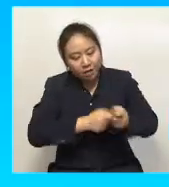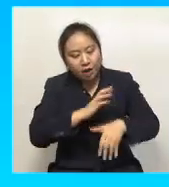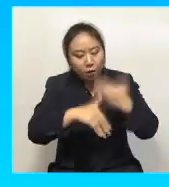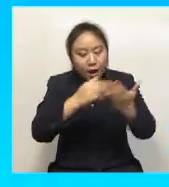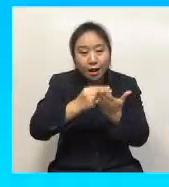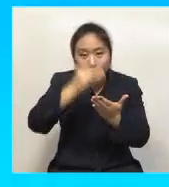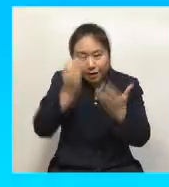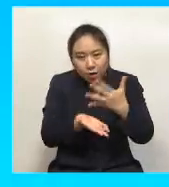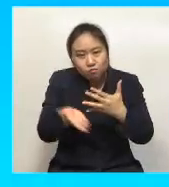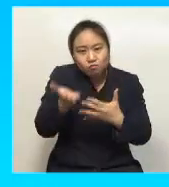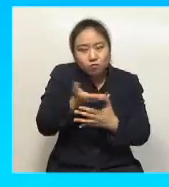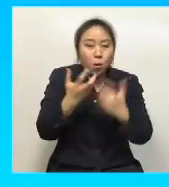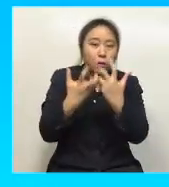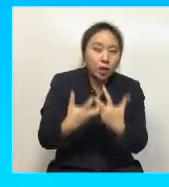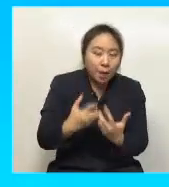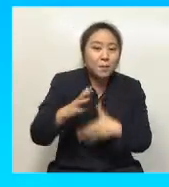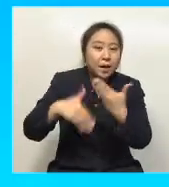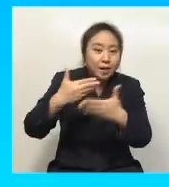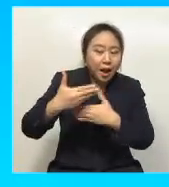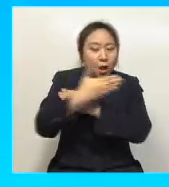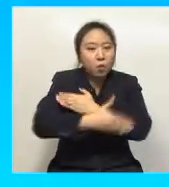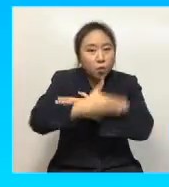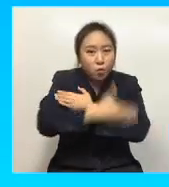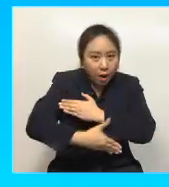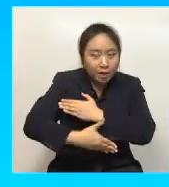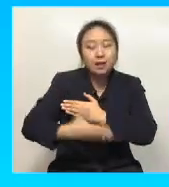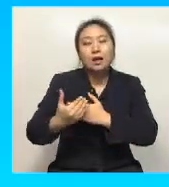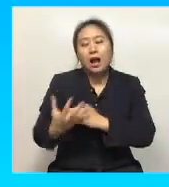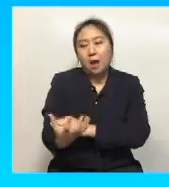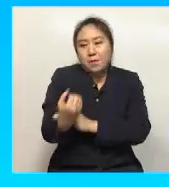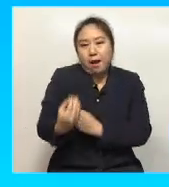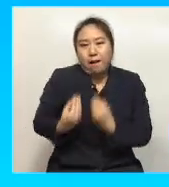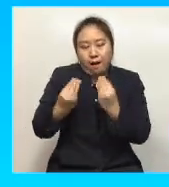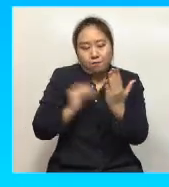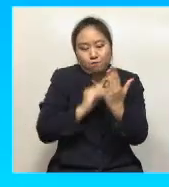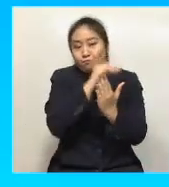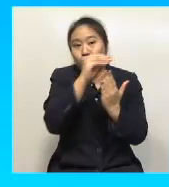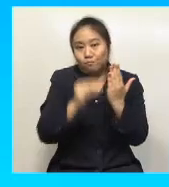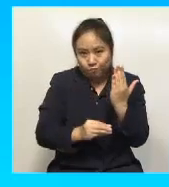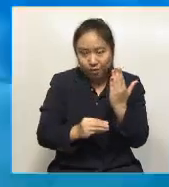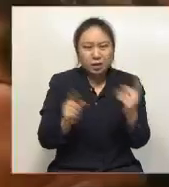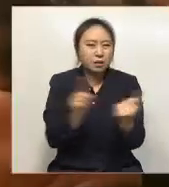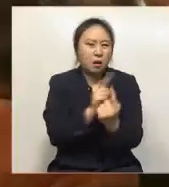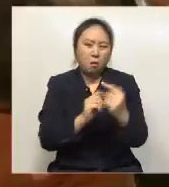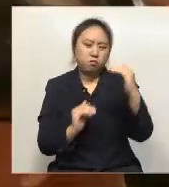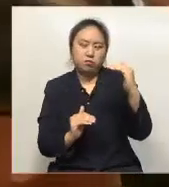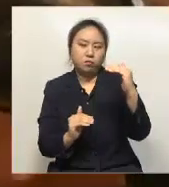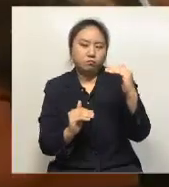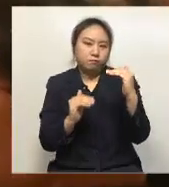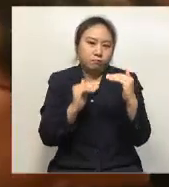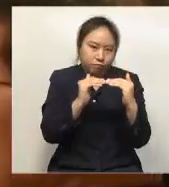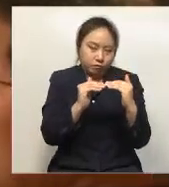ดับการศึกษาพัฒนาอุตสาหกรรมรถไฟการเพิ่มอำนาจท้องถิ่นลดความเหลื่อมล้ำในสังคมผ่านระบบภ